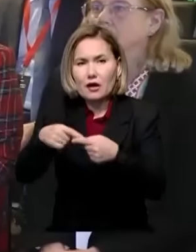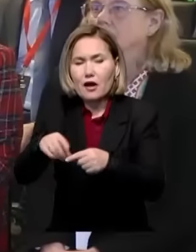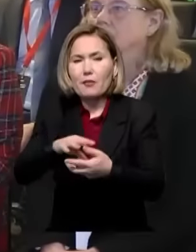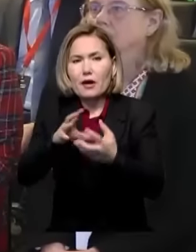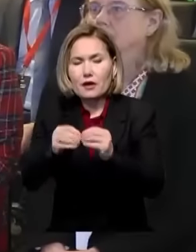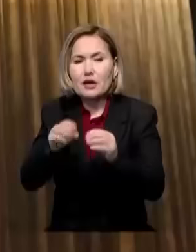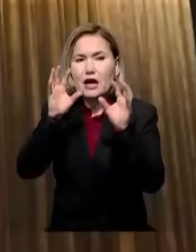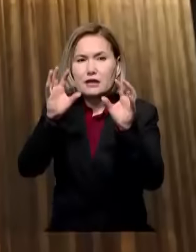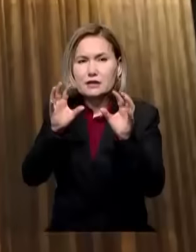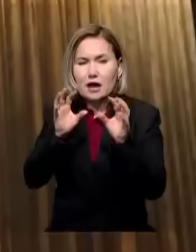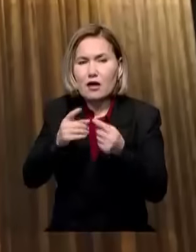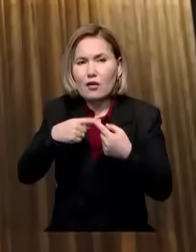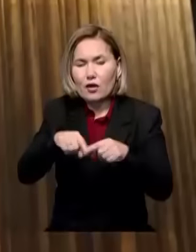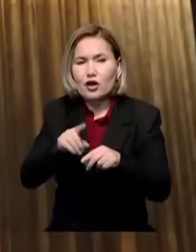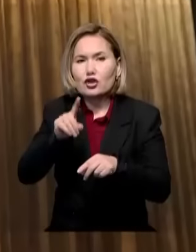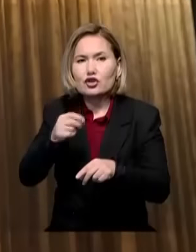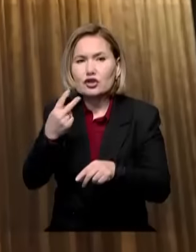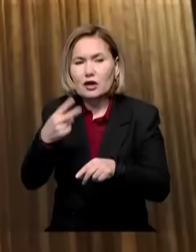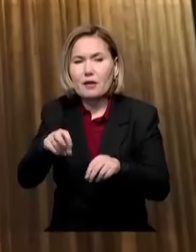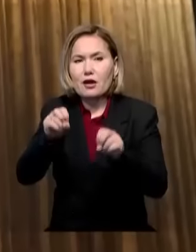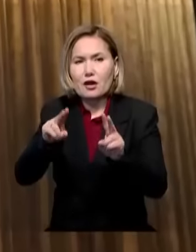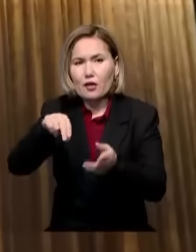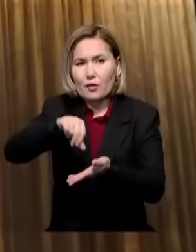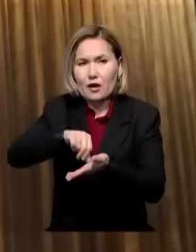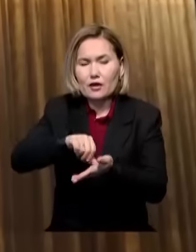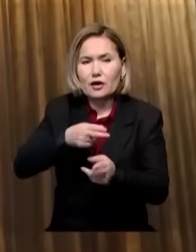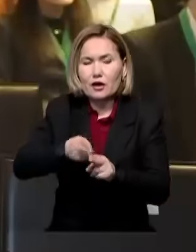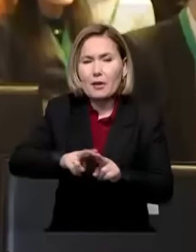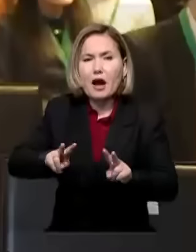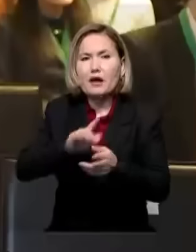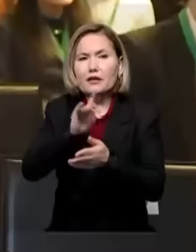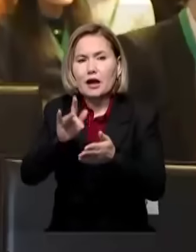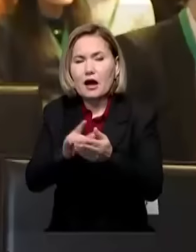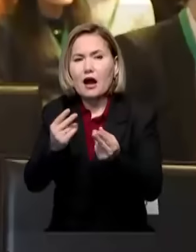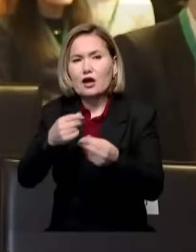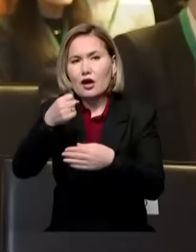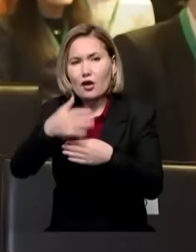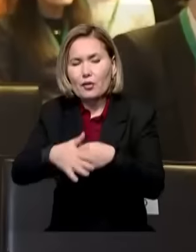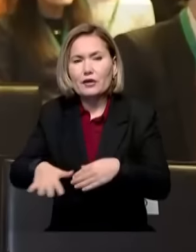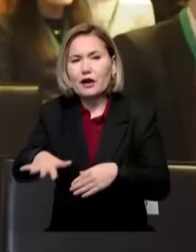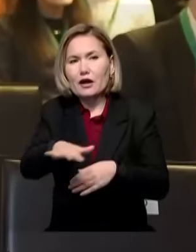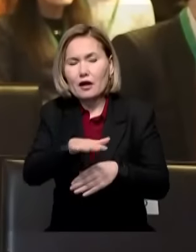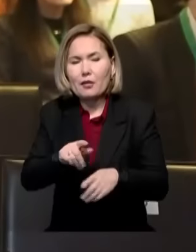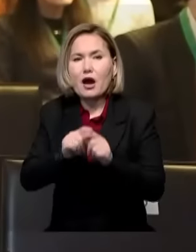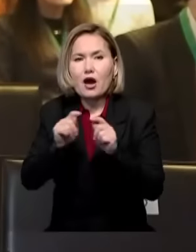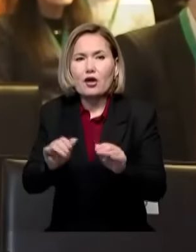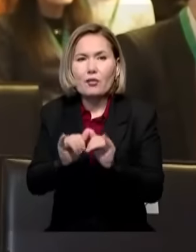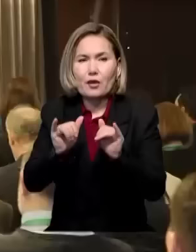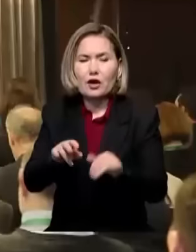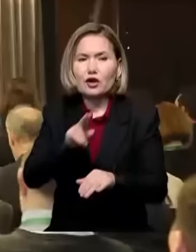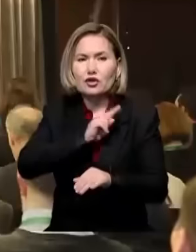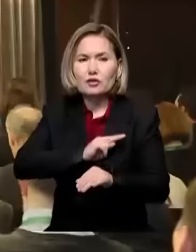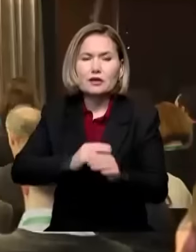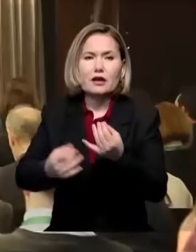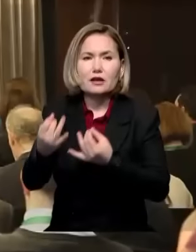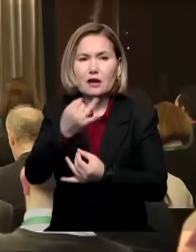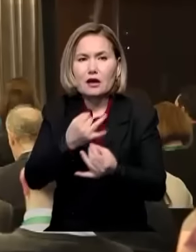заң фирмаларынан 120-ға жуық өкіл келді. Олар Астана қаржы орталығының өңірде осы саланы жетілдірудегі рөлін